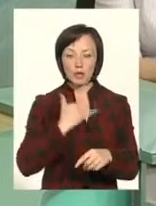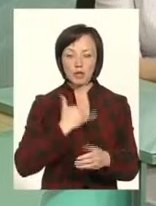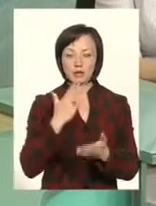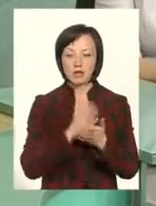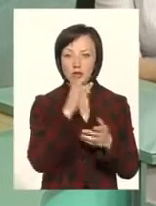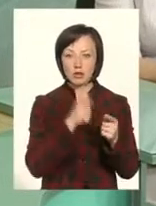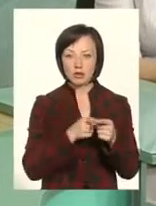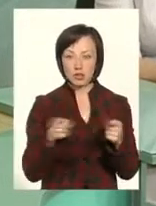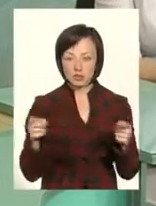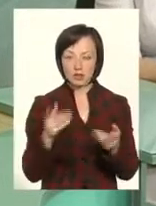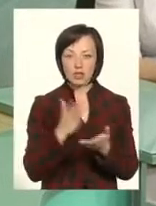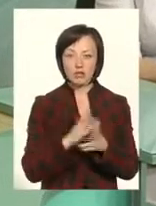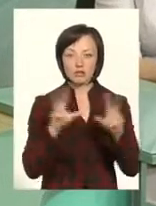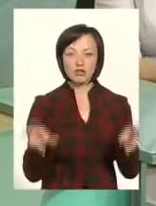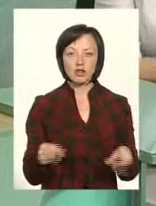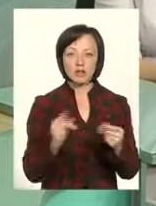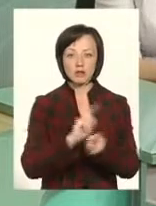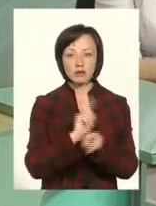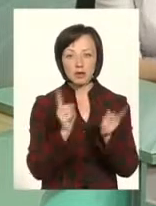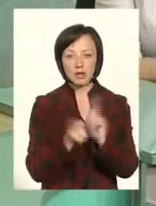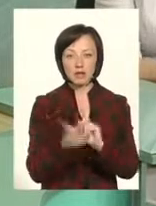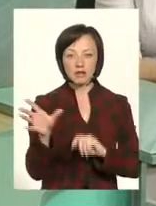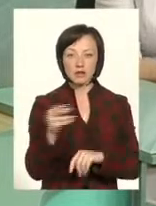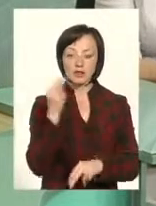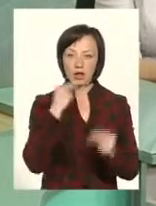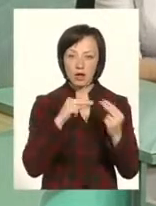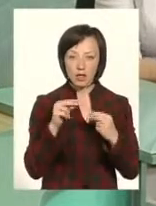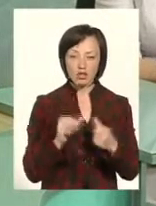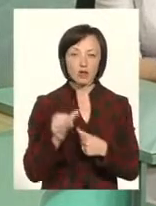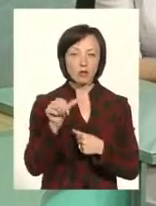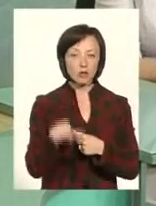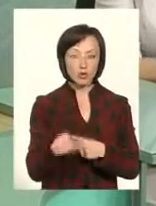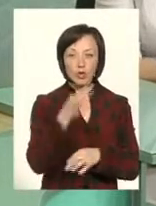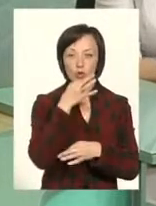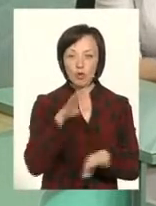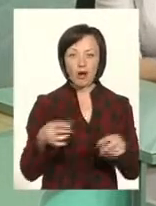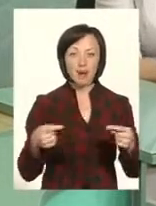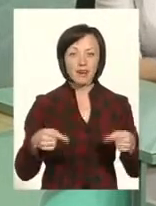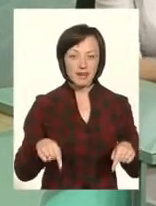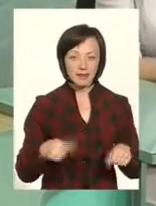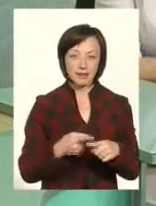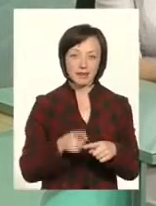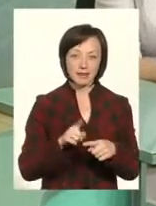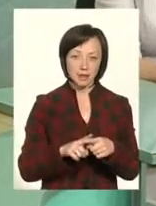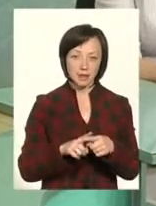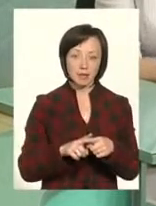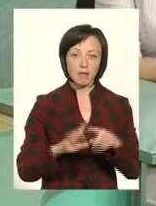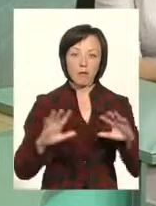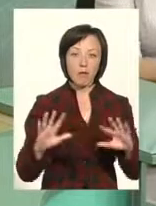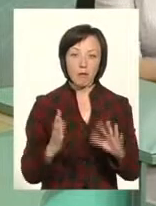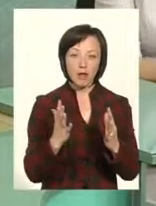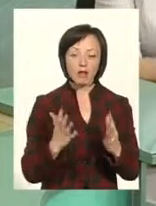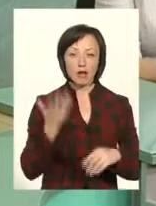час, поки в нас ще є шанс змінити все на краще. Крім того, люба криза – це